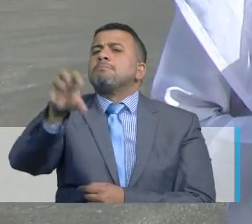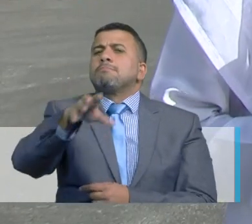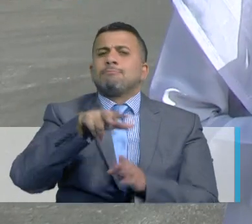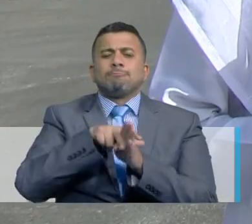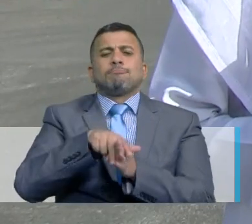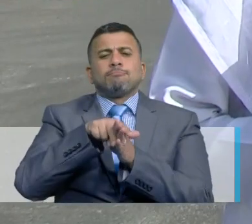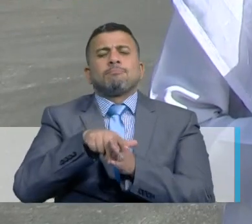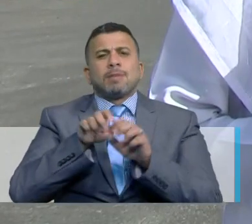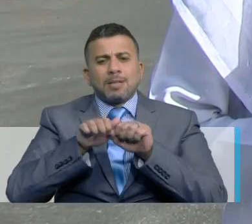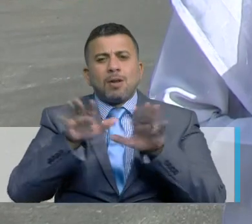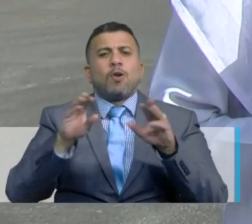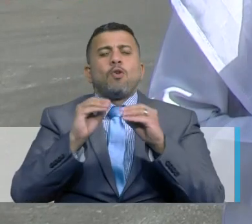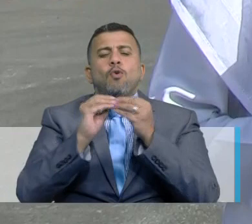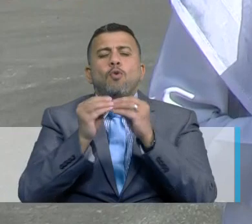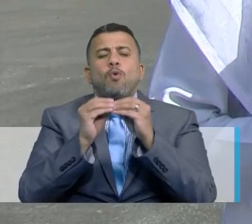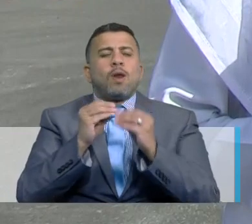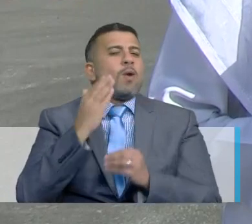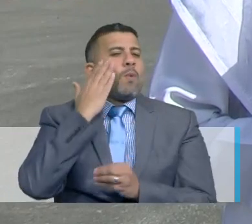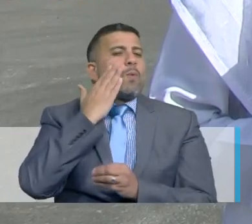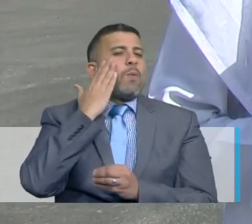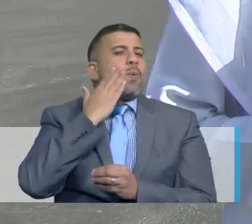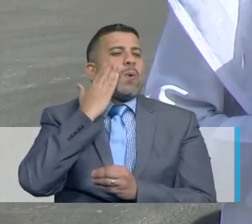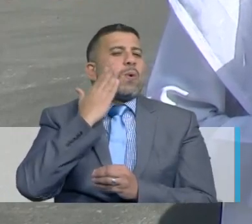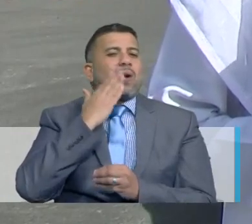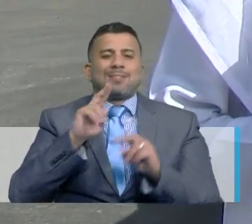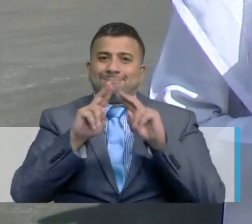والمناطق لتنشر بلونها الوردي الأمل